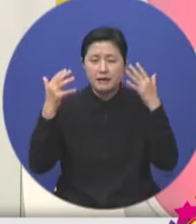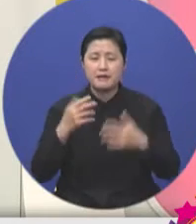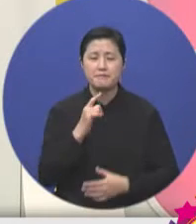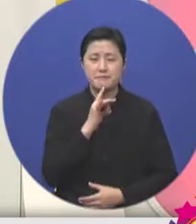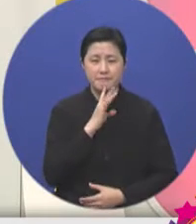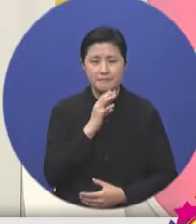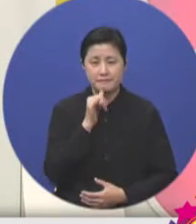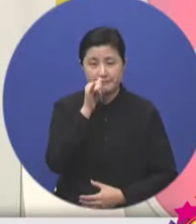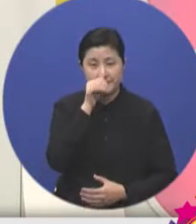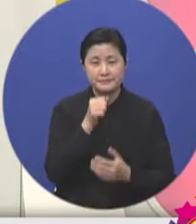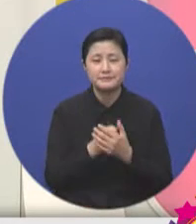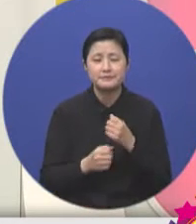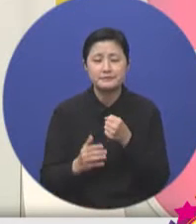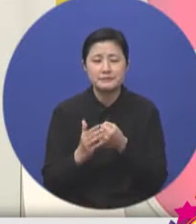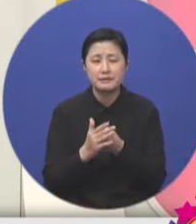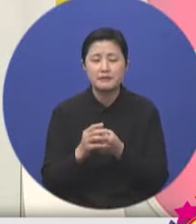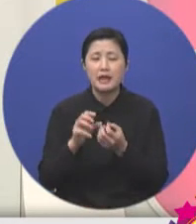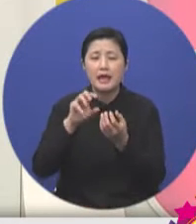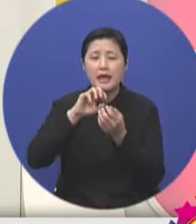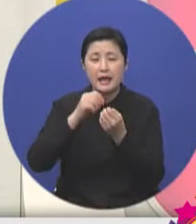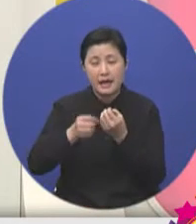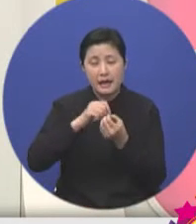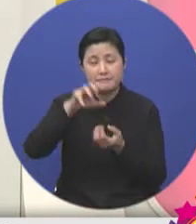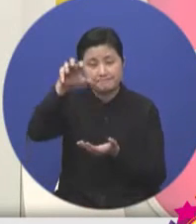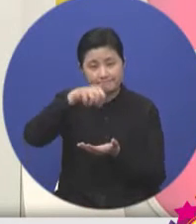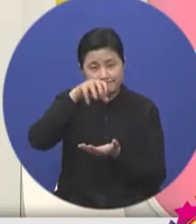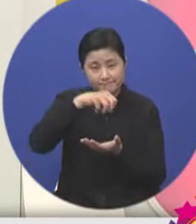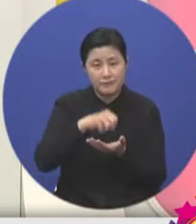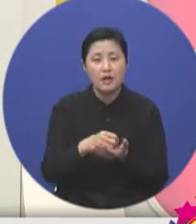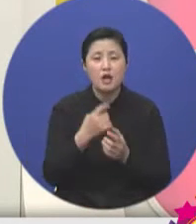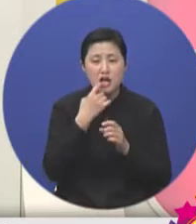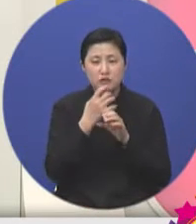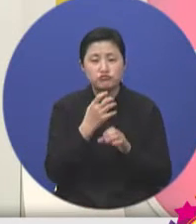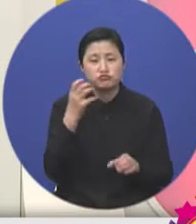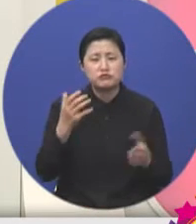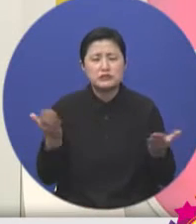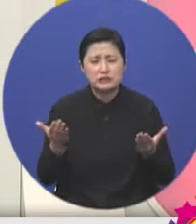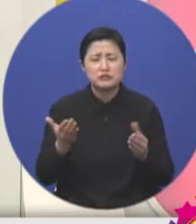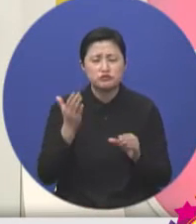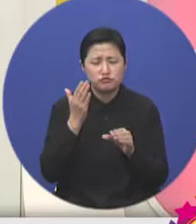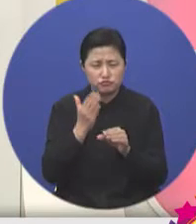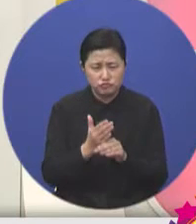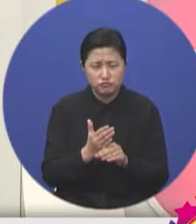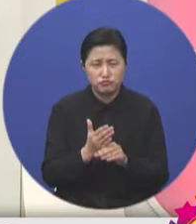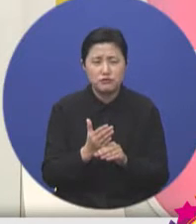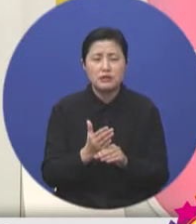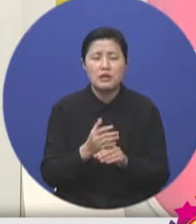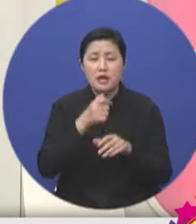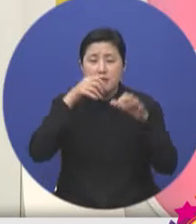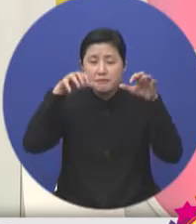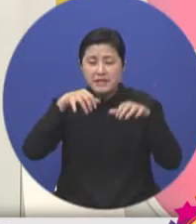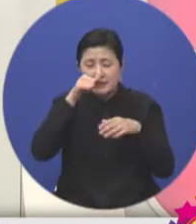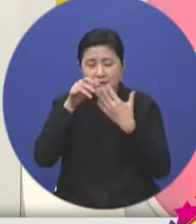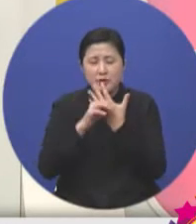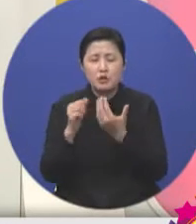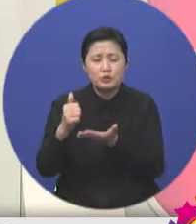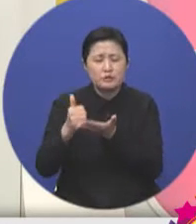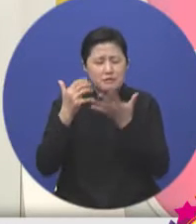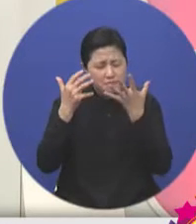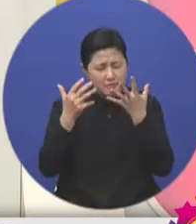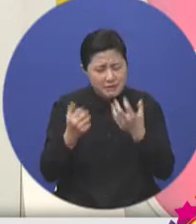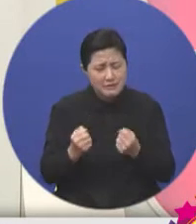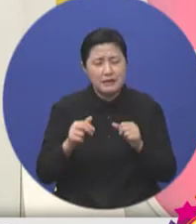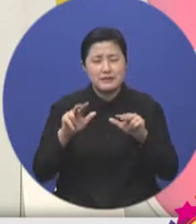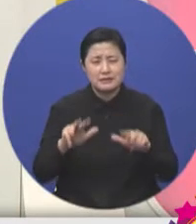촌에는. 네. 그래가지고 이제 밀감 따고 또 무 작업 가고 그래가지고요. 네. 여기는 비 오면은 손님이 많은데 지금